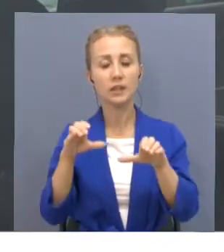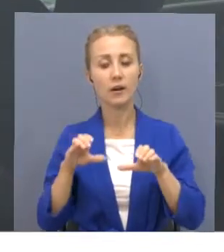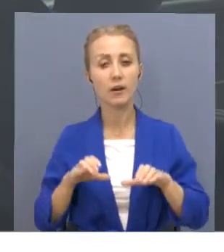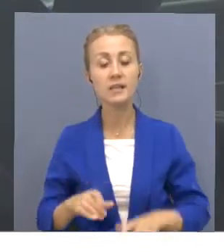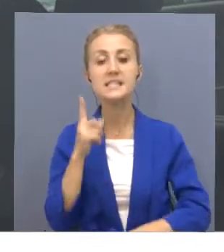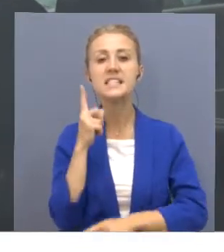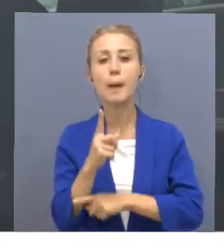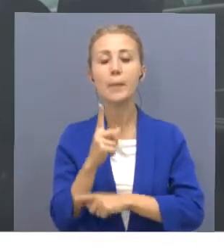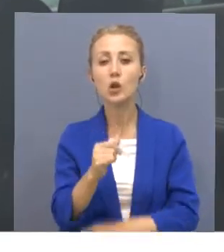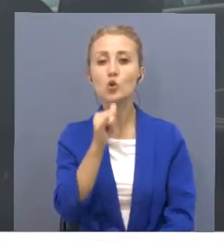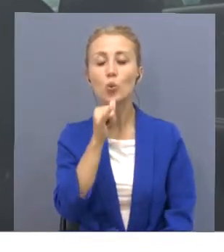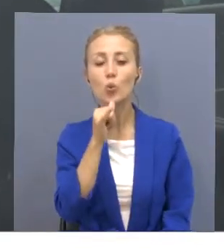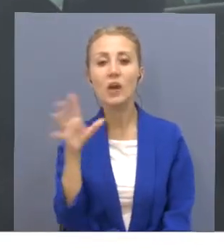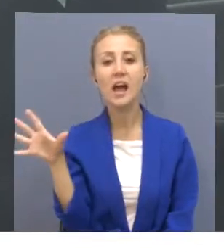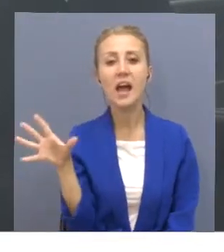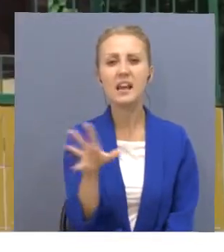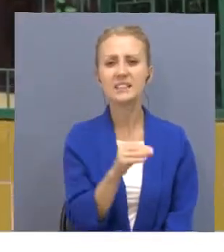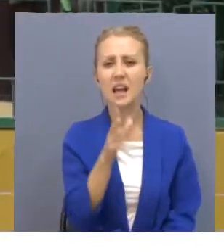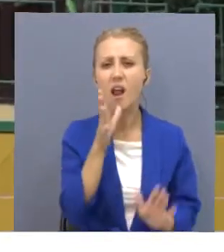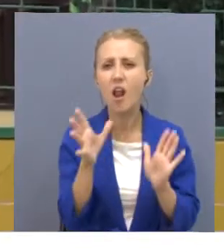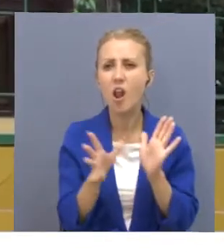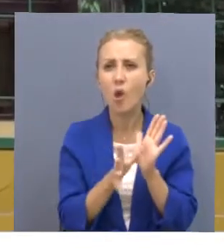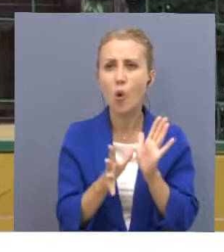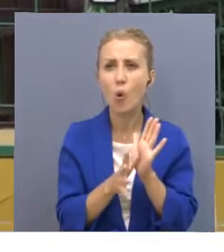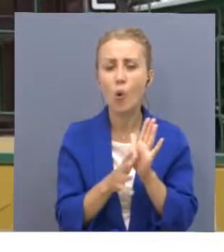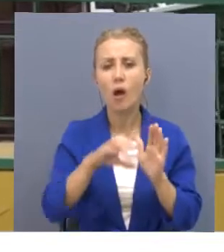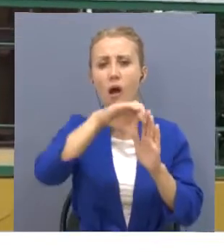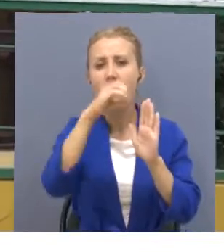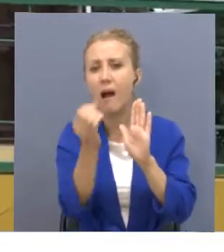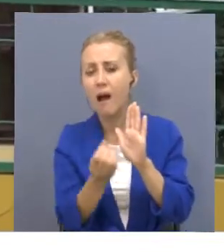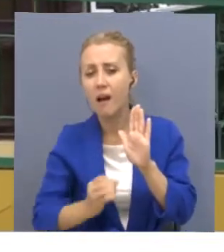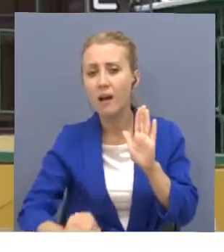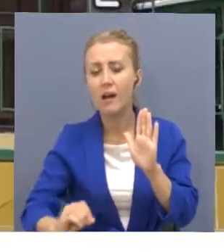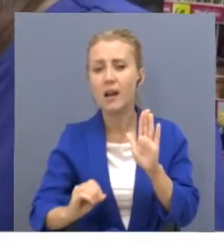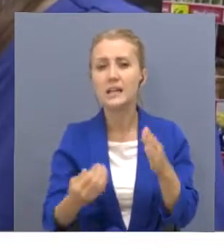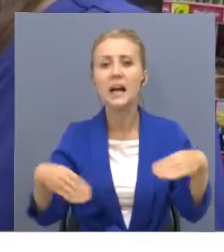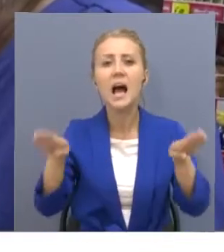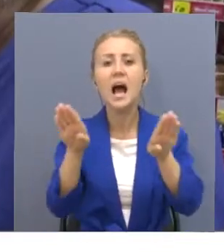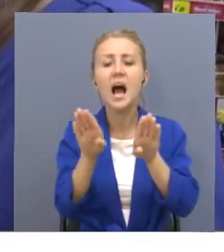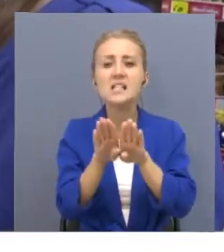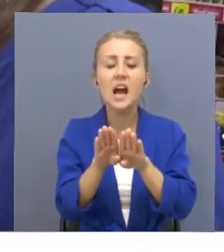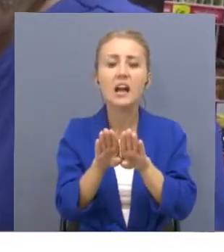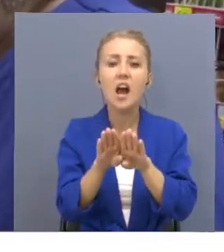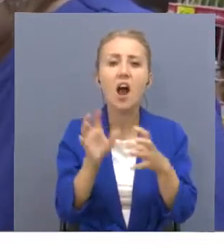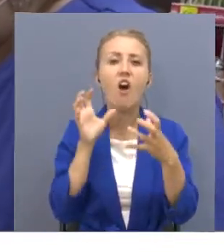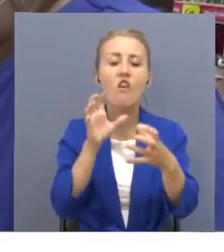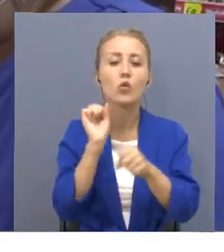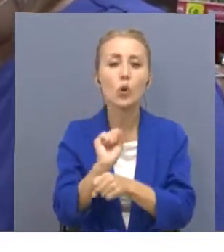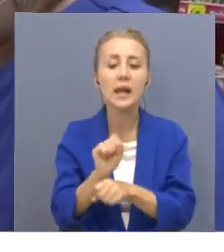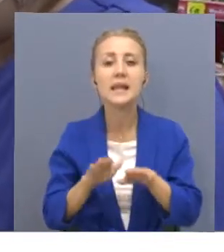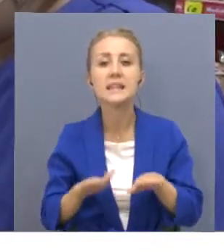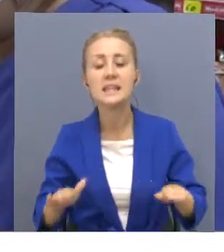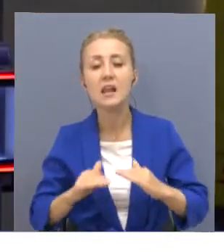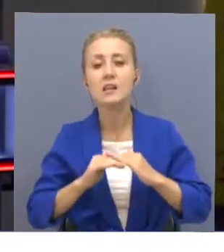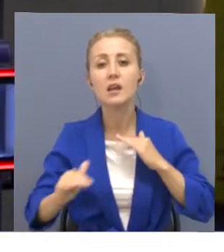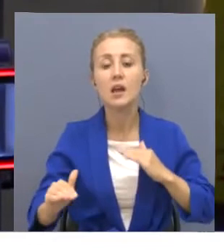законодательстве запрещается курить все виды электронных сигарет, кальяна и табачных изделий на закрытых автобусных остановках, детских площадках,